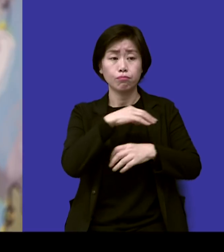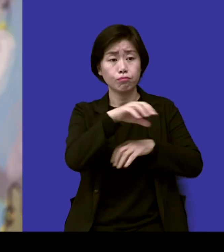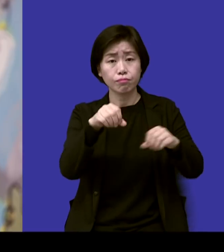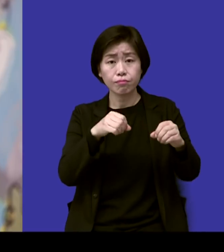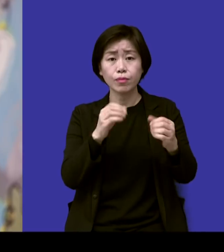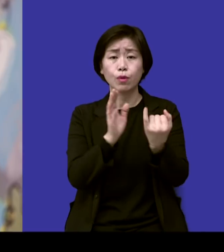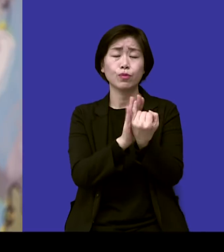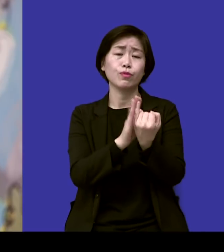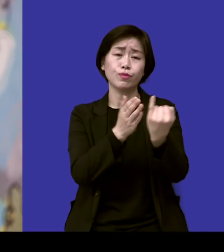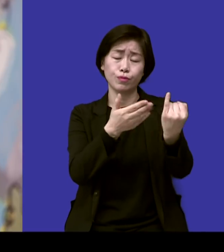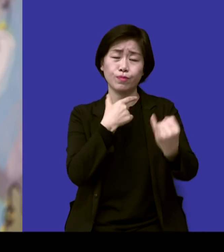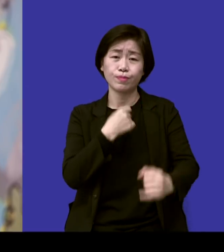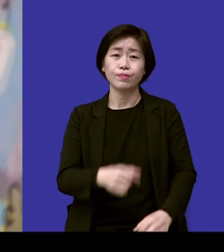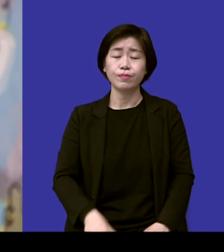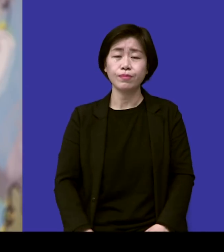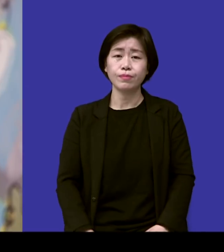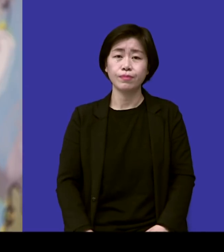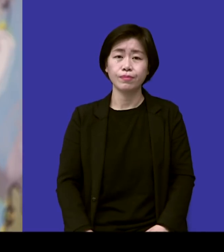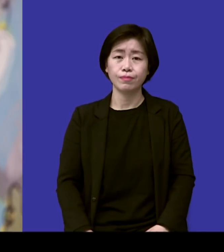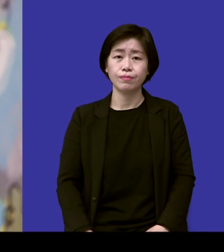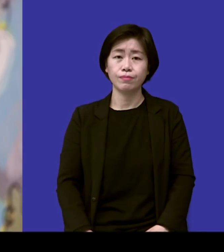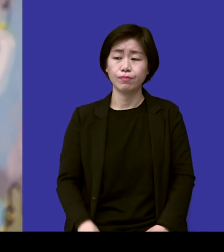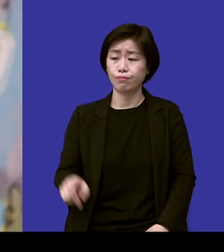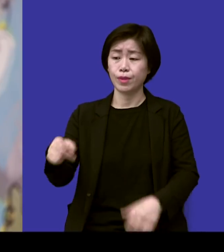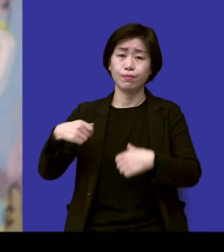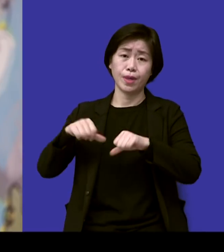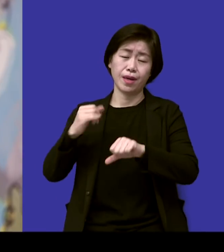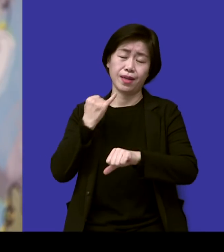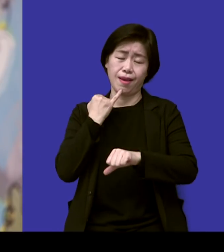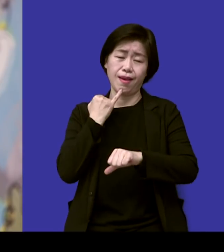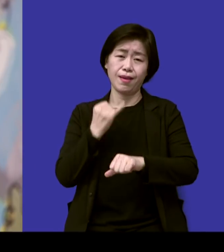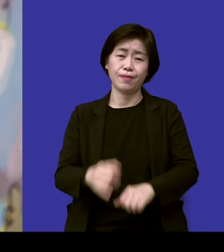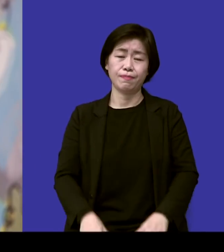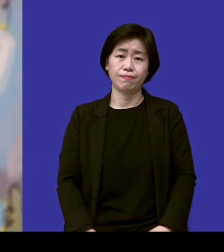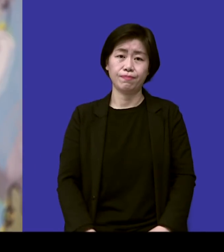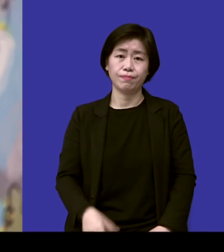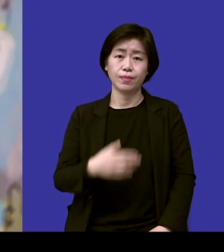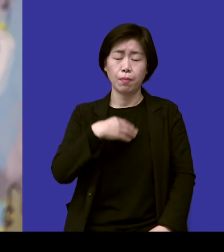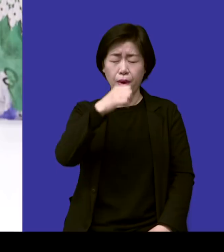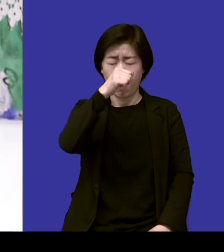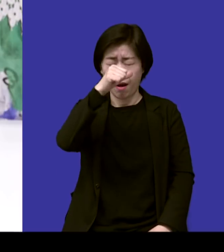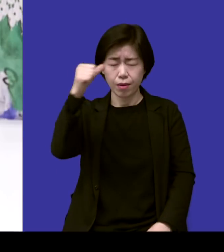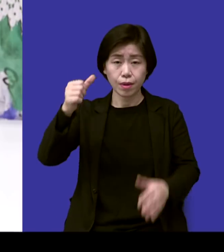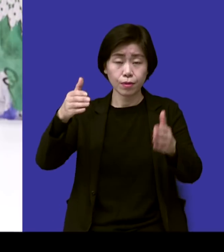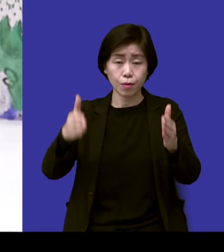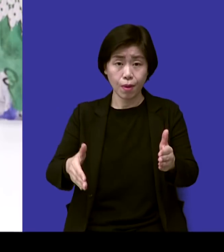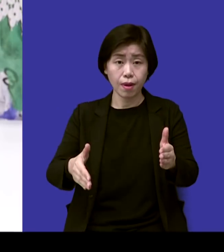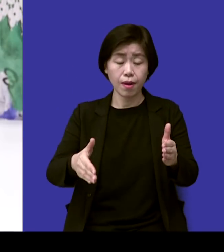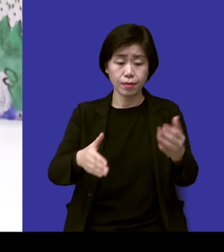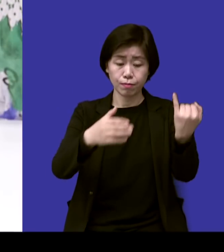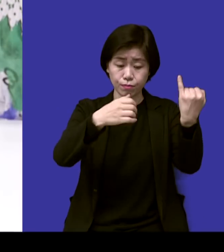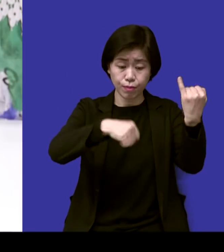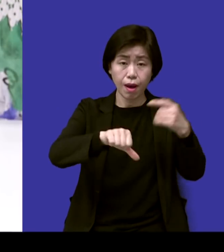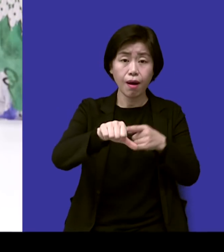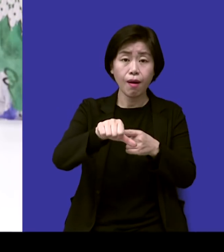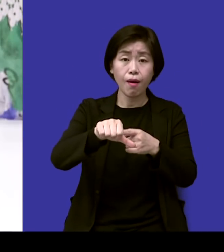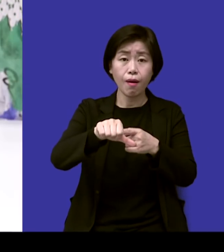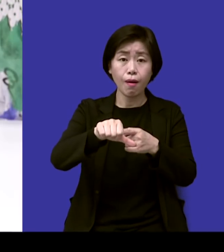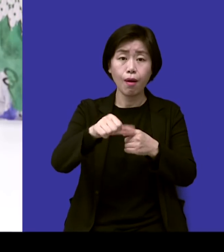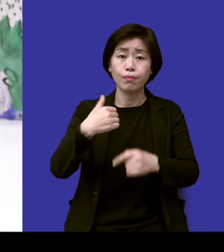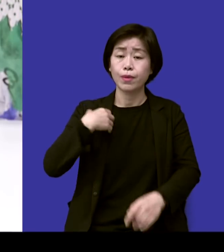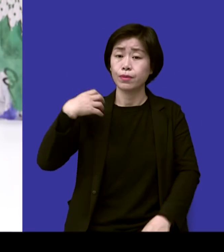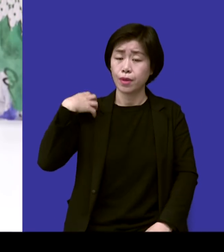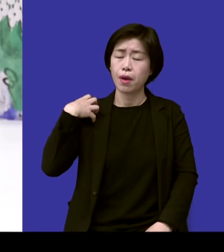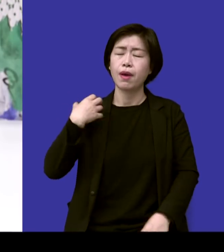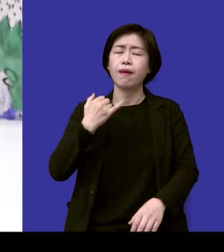그룹을 못해서 후회한 적은 없고 그만두고 예. 정말 평생 아이만 키워야 된다고 하면 저는 아이만 키워야 되겠다는 생각으로 병간호를